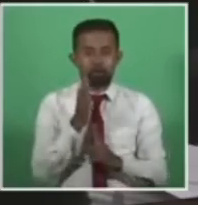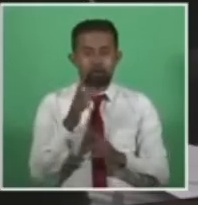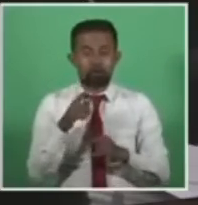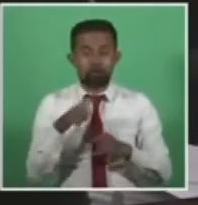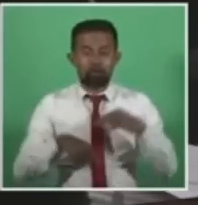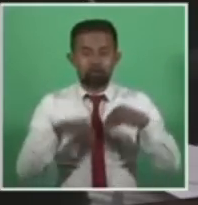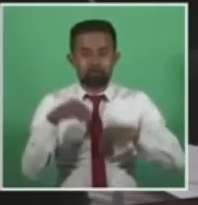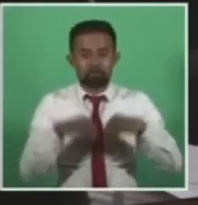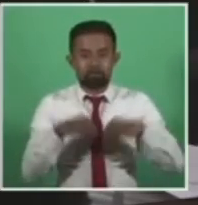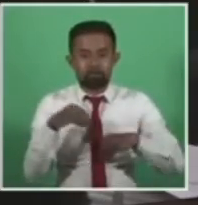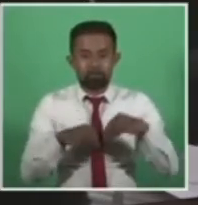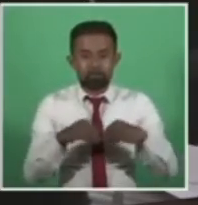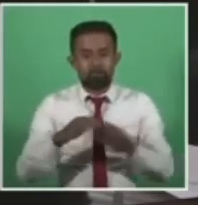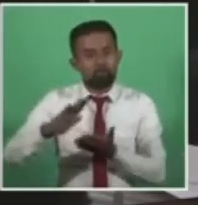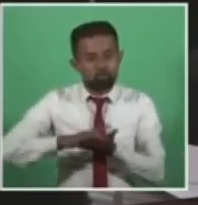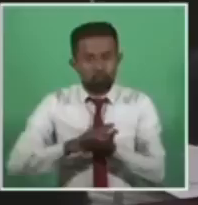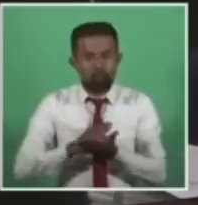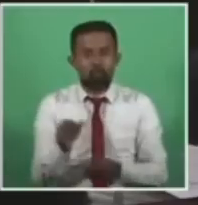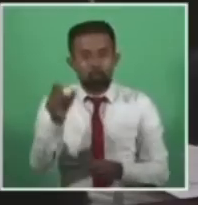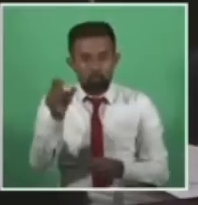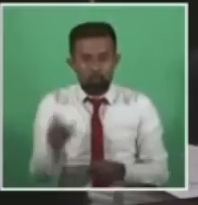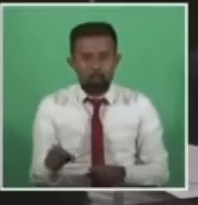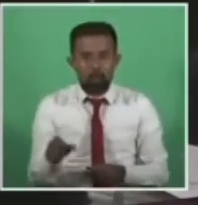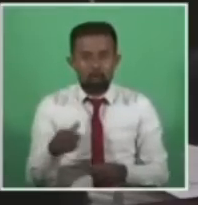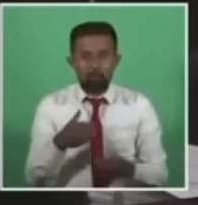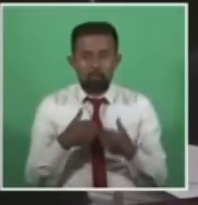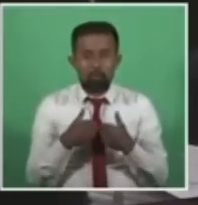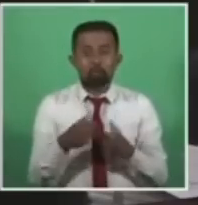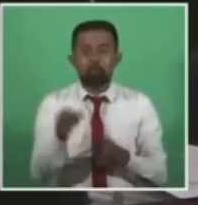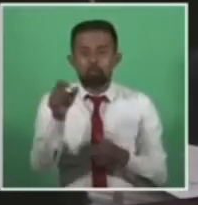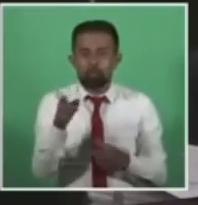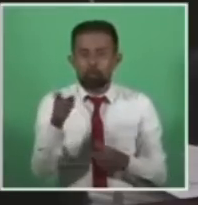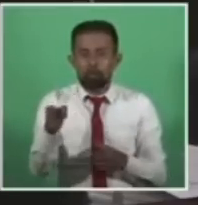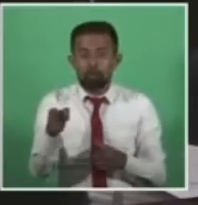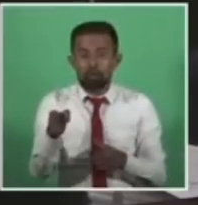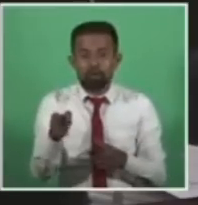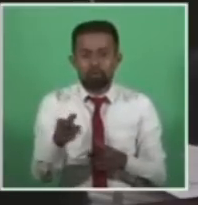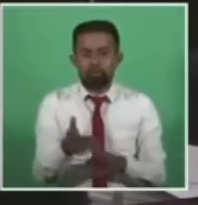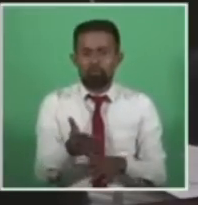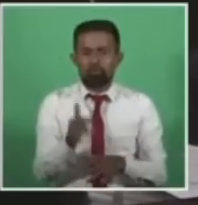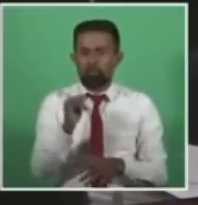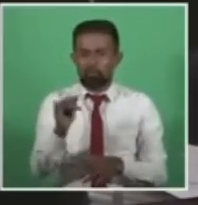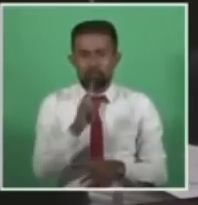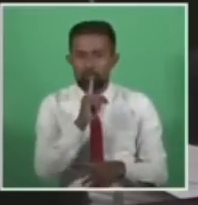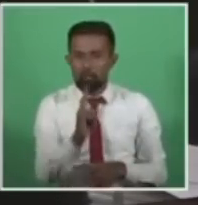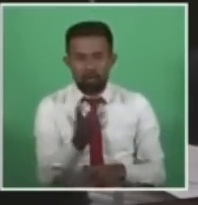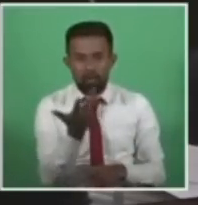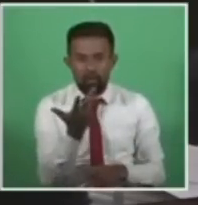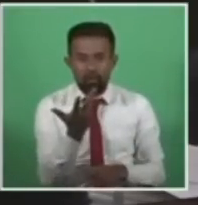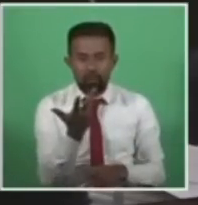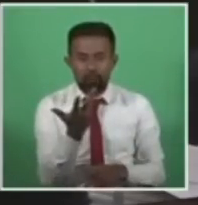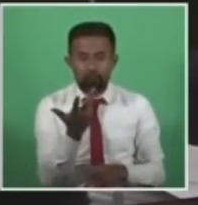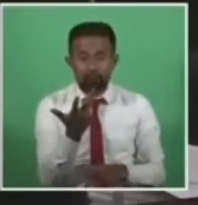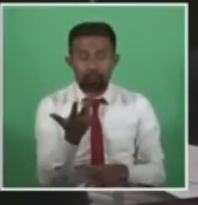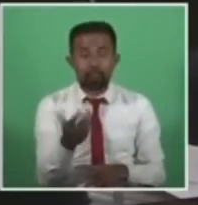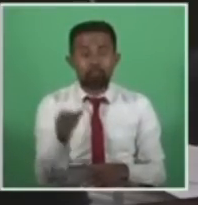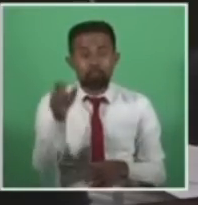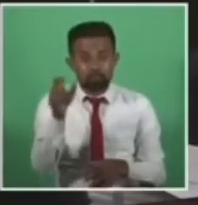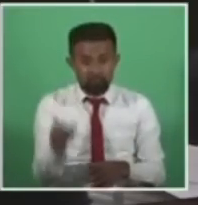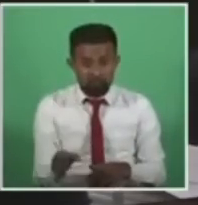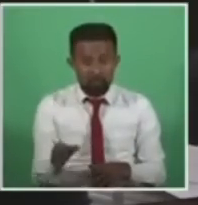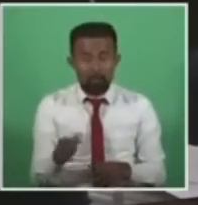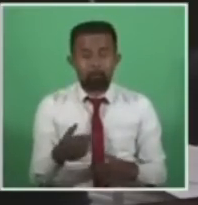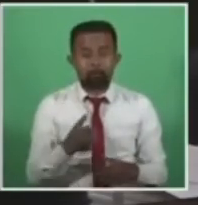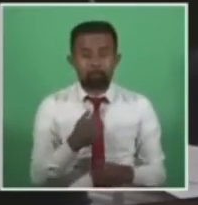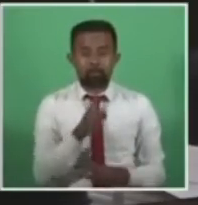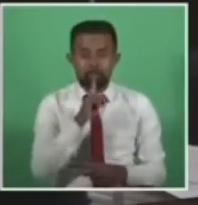බොහොම උදව් කරපු කෙනෙක්. මම කවදාවත් ඔබතුමාට කිසි තැනක එහෙම වැරද්දක් කියලා නැහැ. බොහොම ස්තුතියි. ඒක නිසා කරුණාකරලා